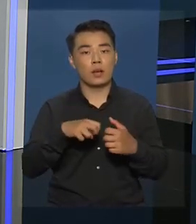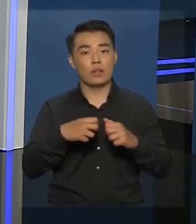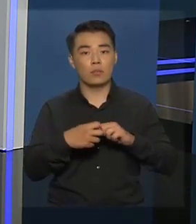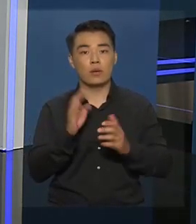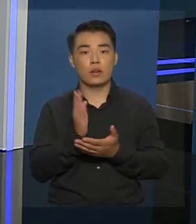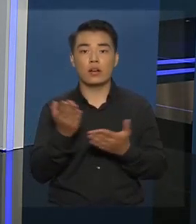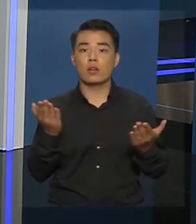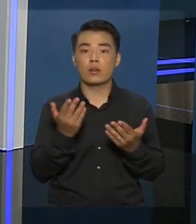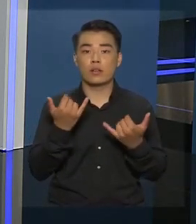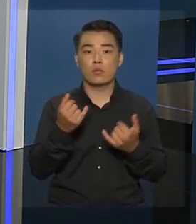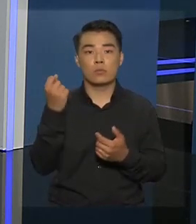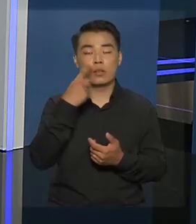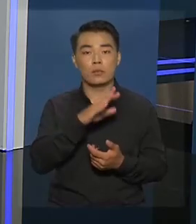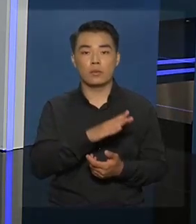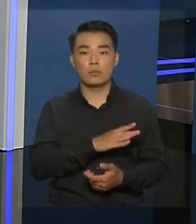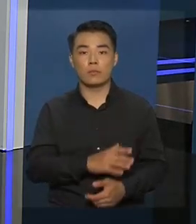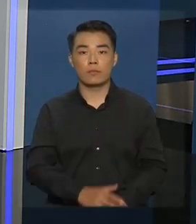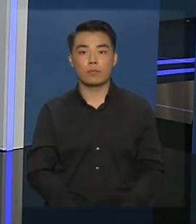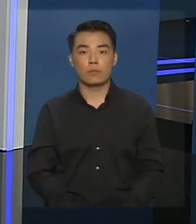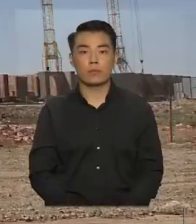какие именно, узнал Бахтияр Даркеев.